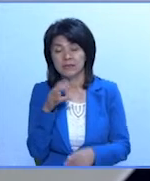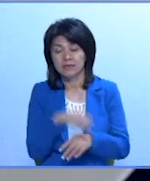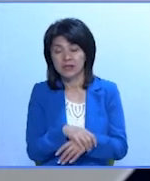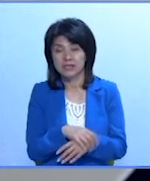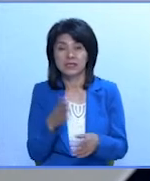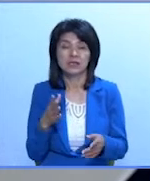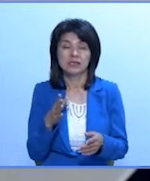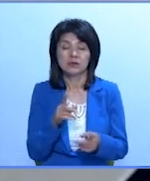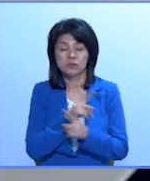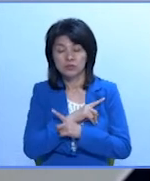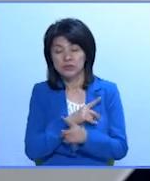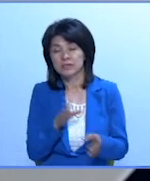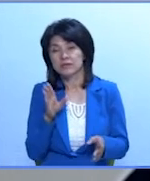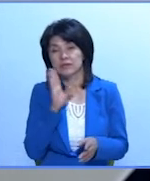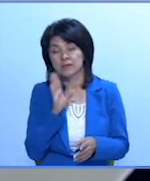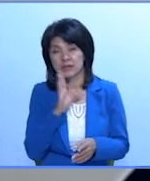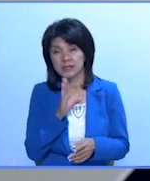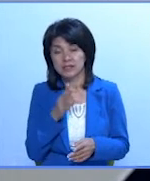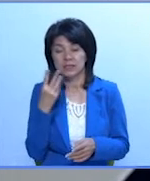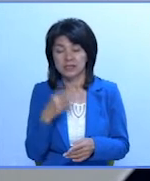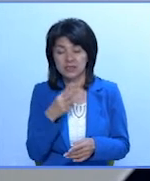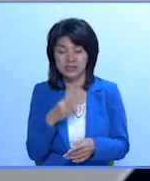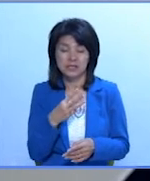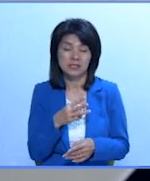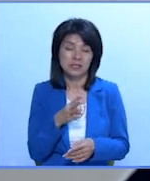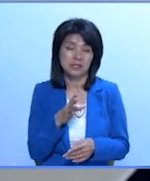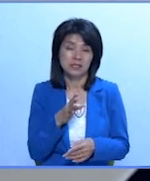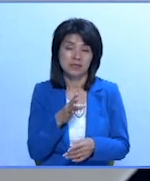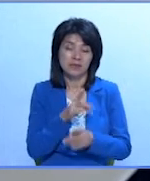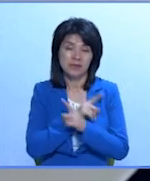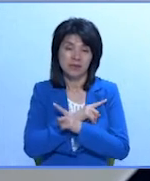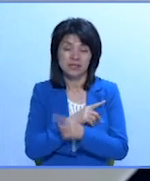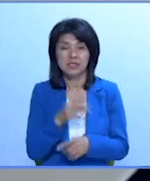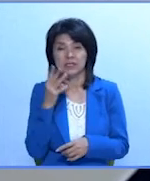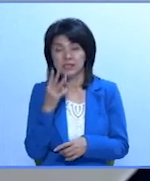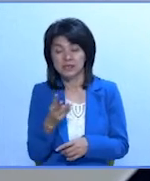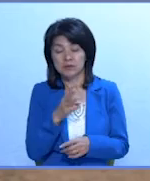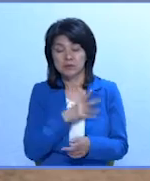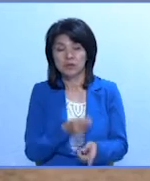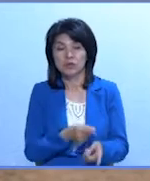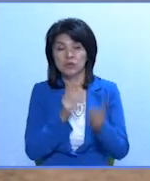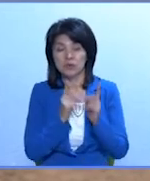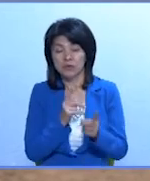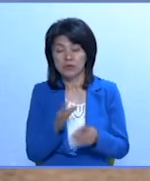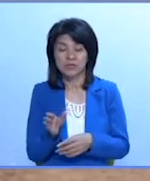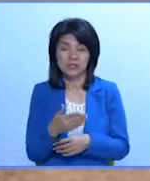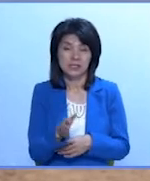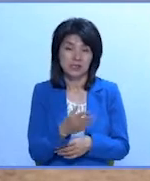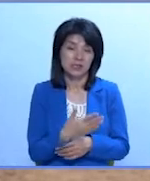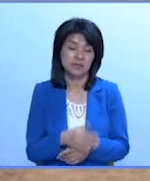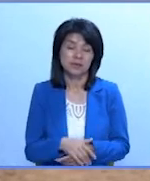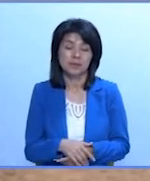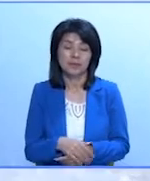на водоемах. Из них 30 фактов – это при купании, 3 факта – при ловле рыбы. Оборудовано 33